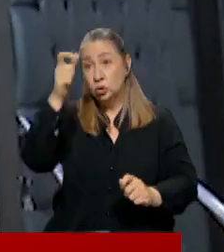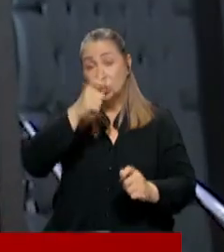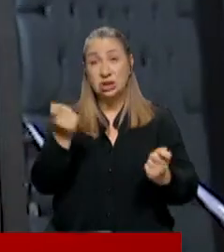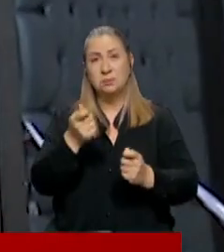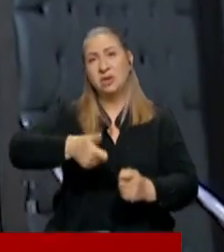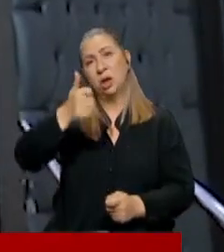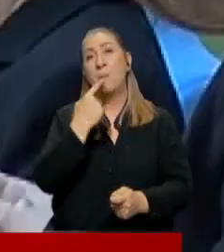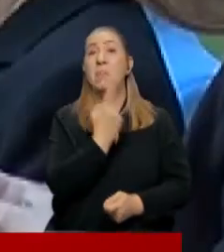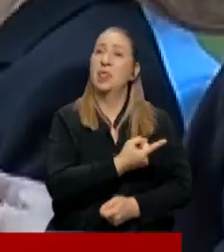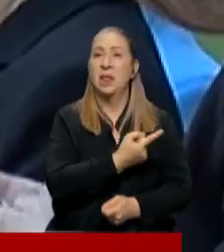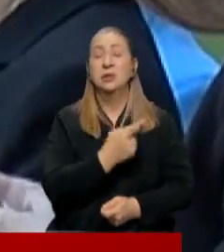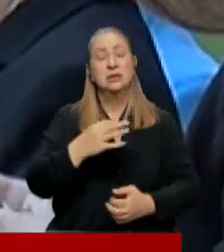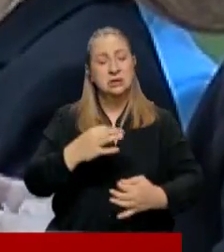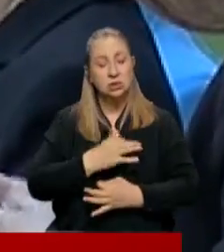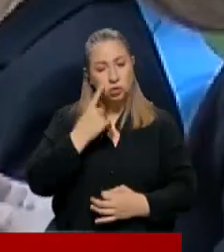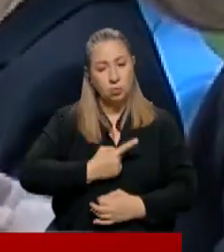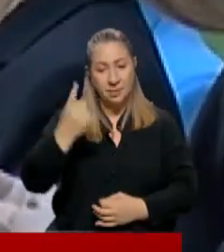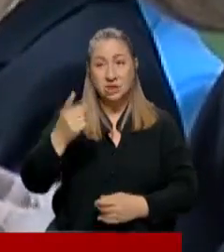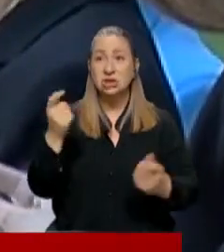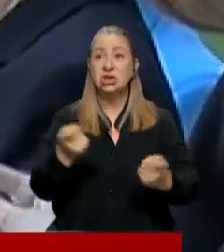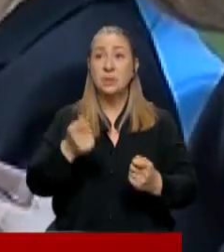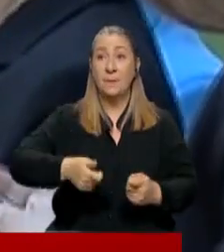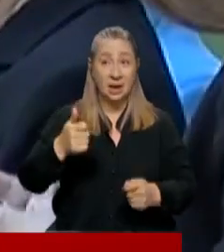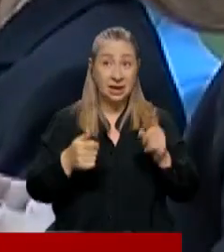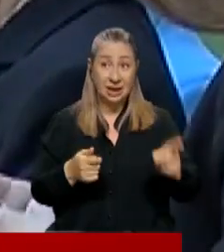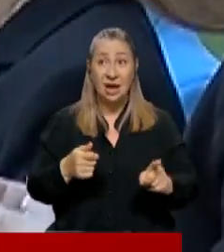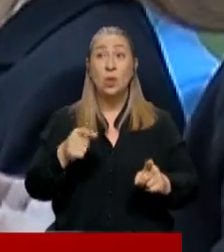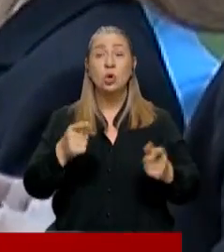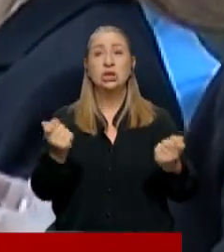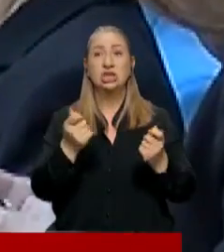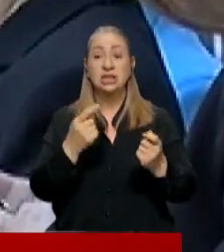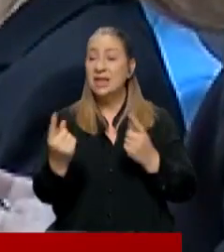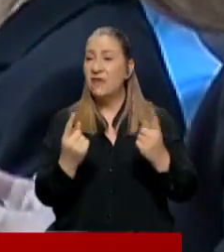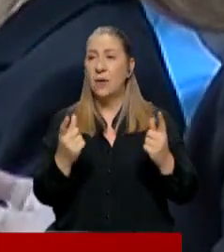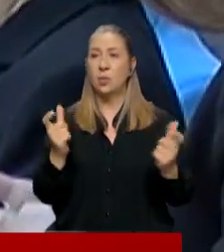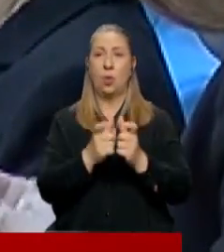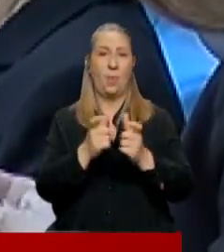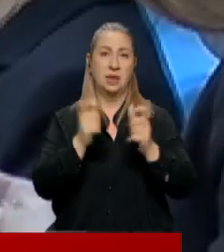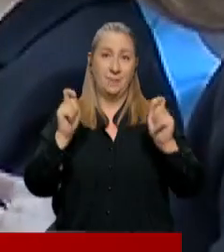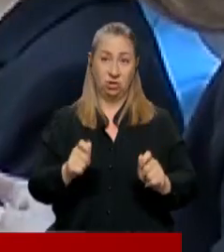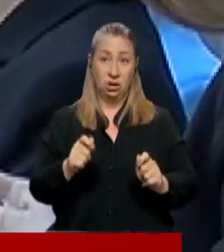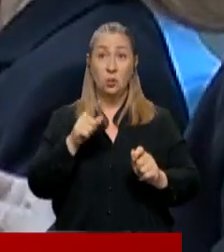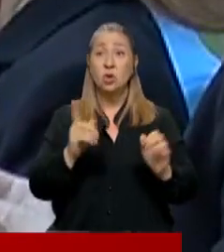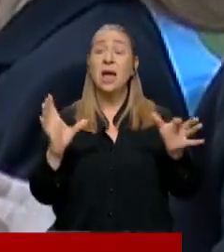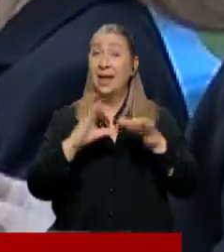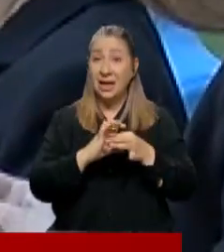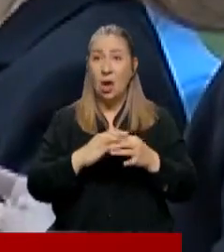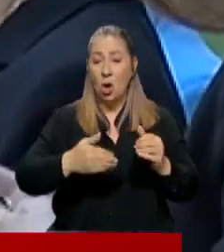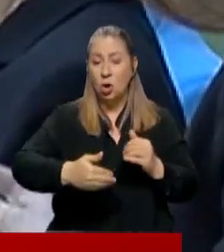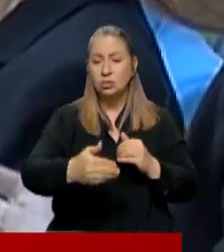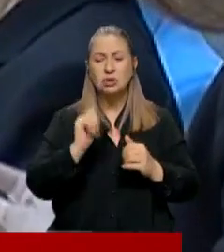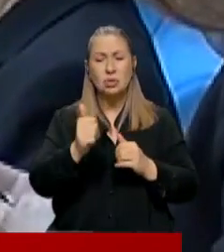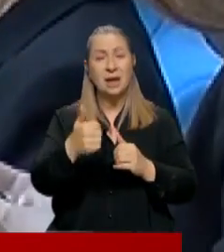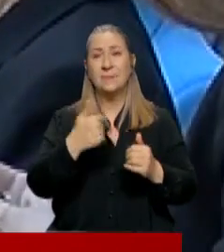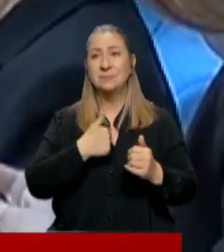İş Başkanı'na söylemiş. Sayın Cumhurbaşkanımız Çalışma Bakanı'yla bu işin taraflarından bir toplantı yapılacağını, bununla ilgili önümüzdeki